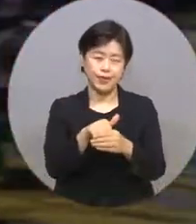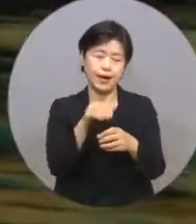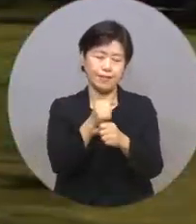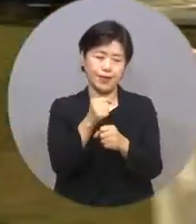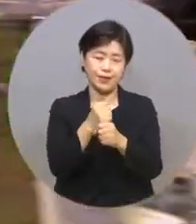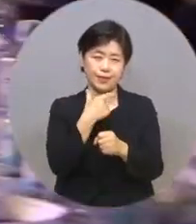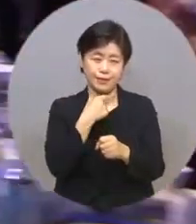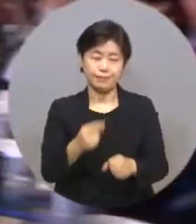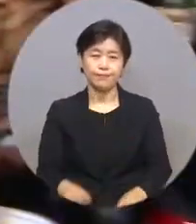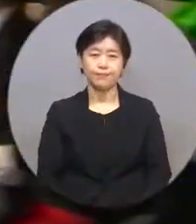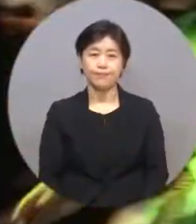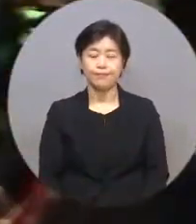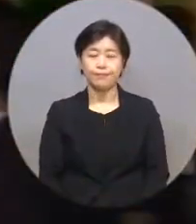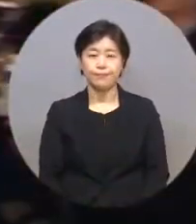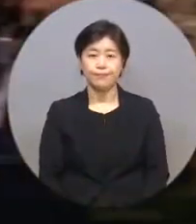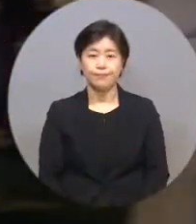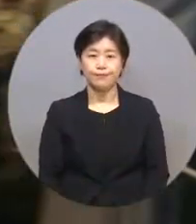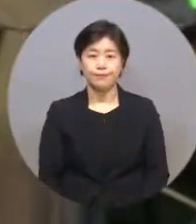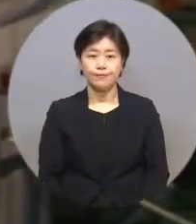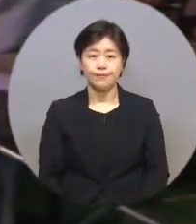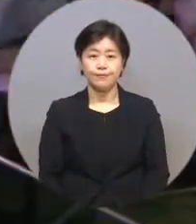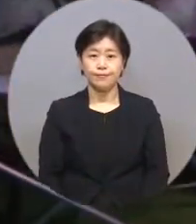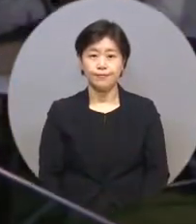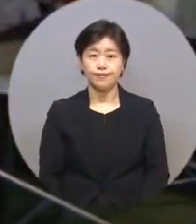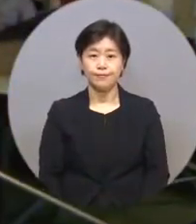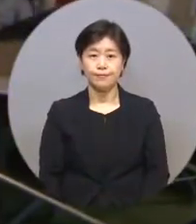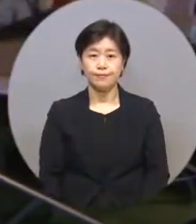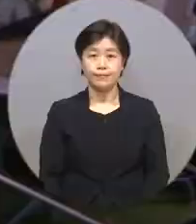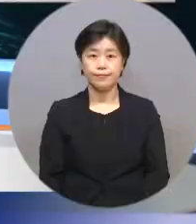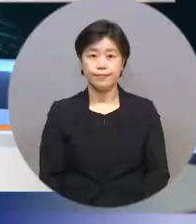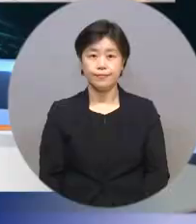봅니다 옵스티비 뉴스 환경영입니다